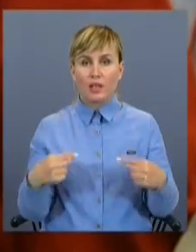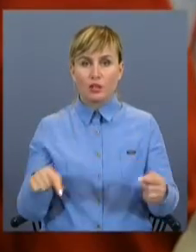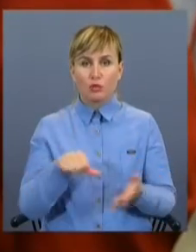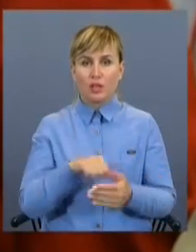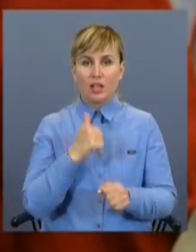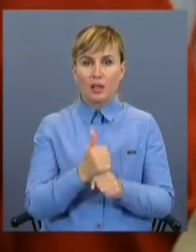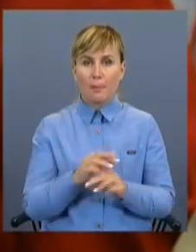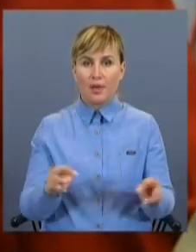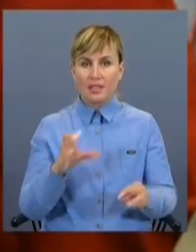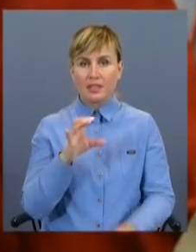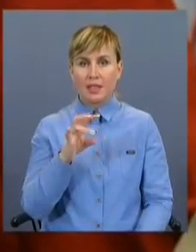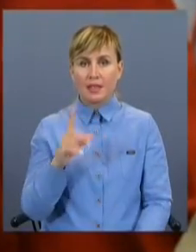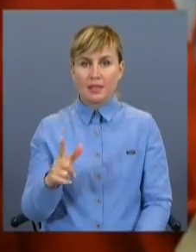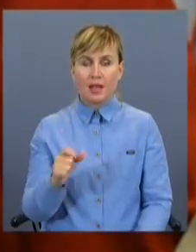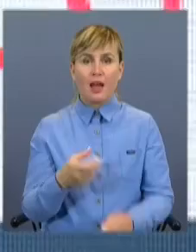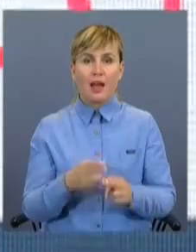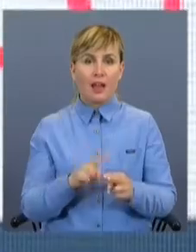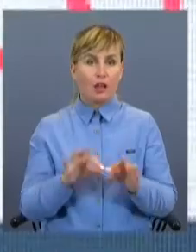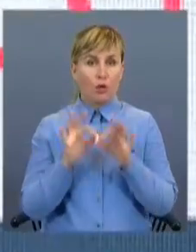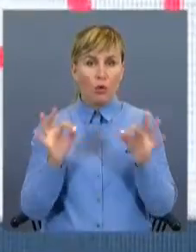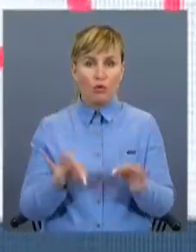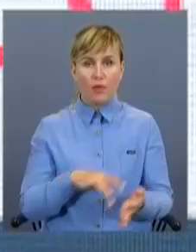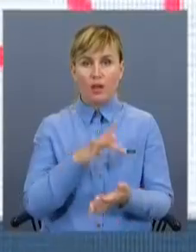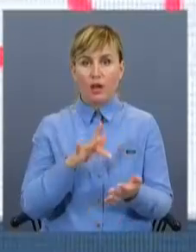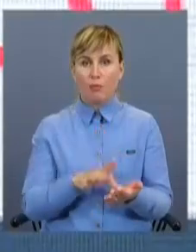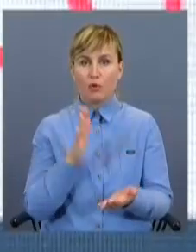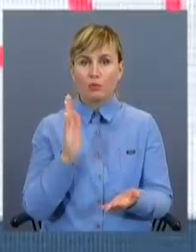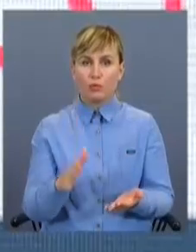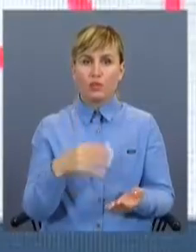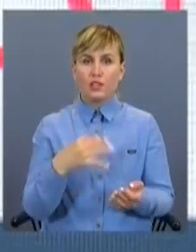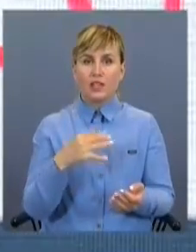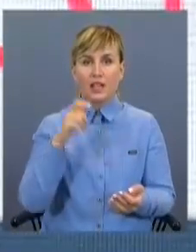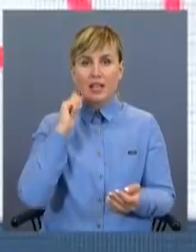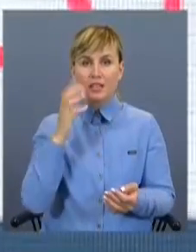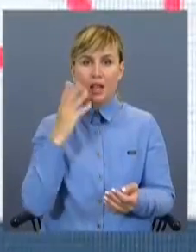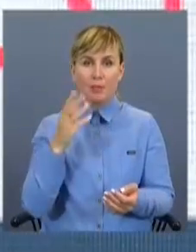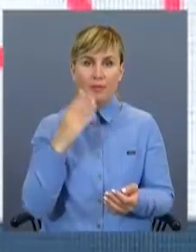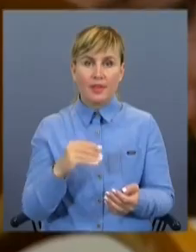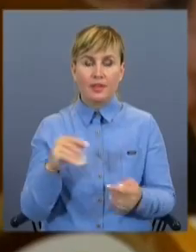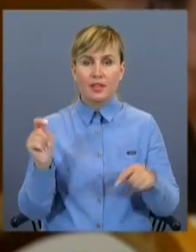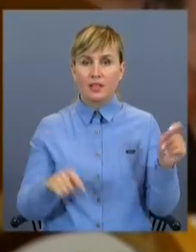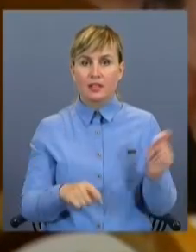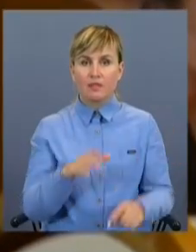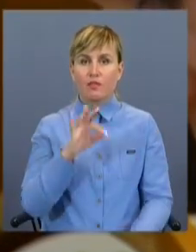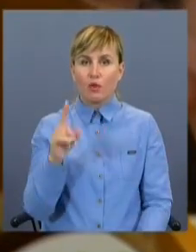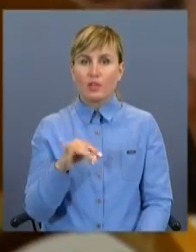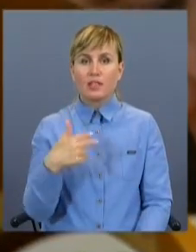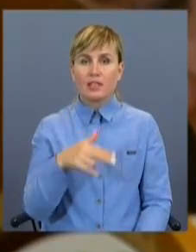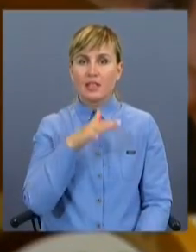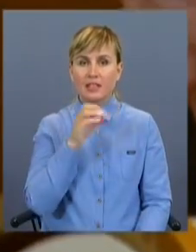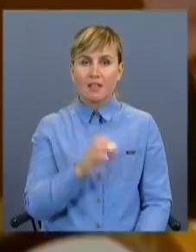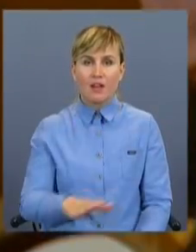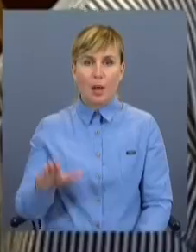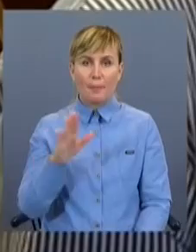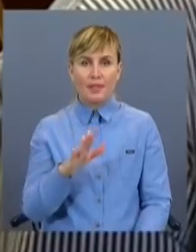глав правительств СНГ. А этой осенью в мегаполисе состоится 40-летие Алматинской декларации ВОЗ и 30-летие